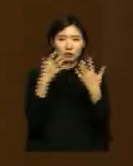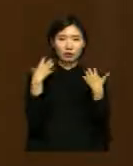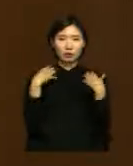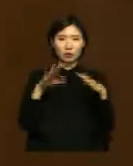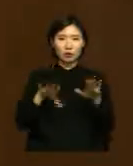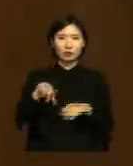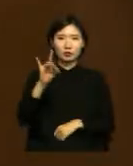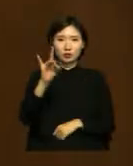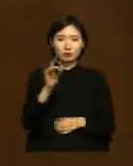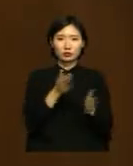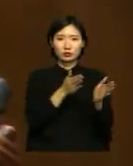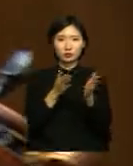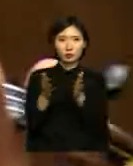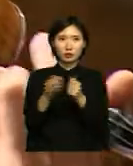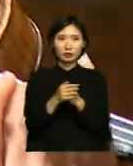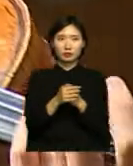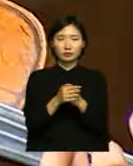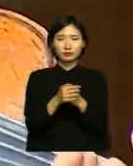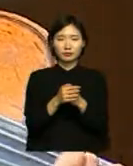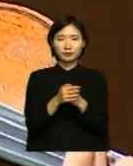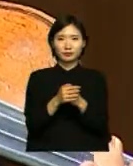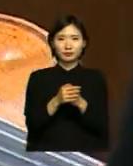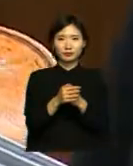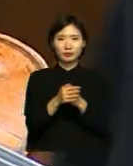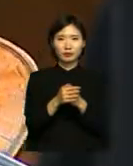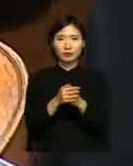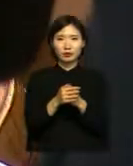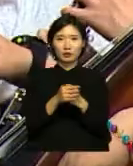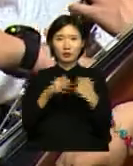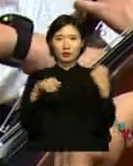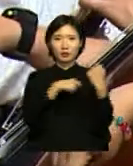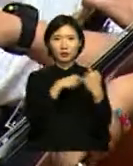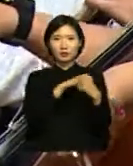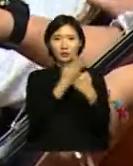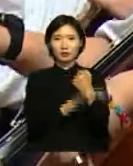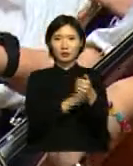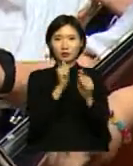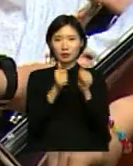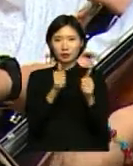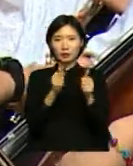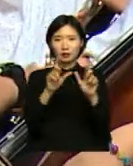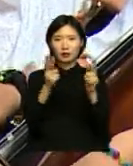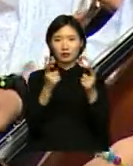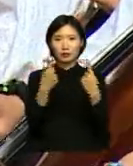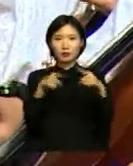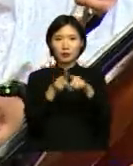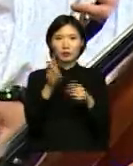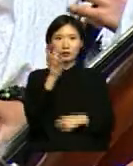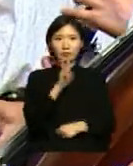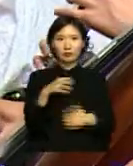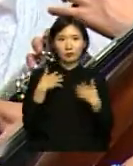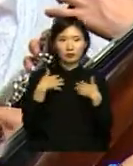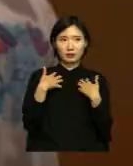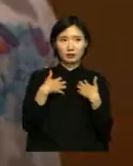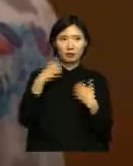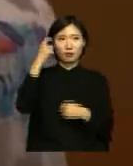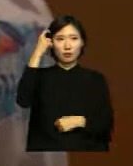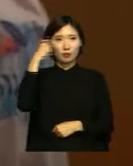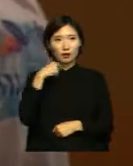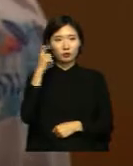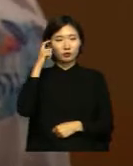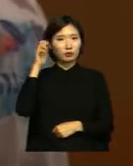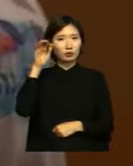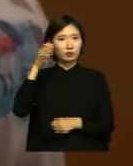마련한 고양 학생 천인 음악회. 연주 실력을 겨루는 경쟁이 아닌 함께 음악을 즐기고 느끼며